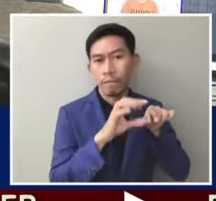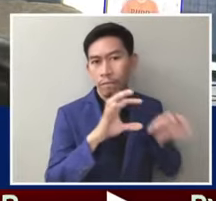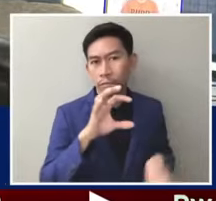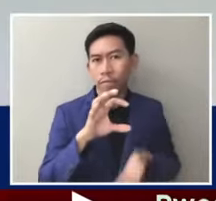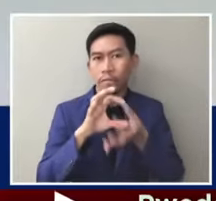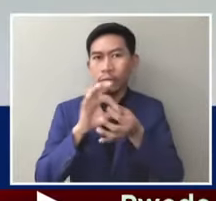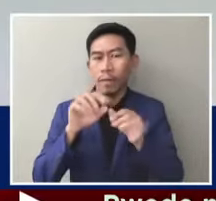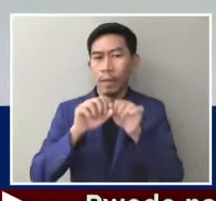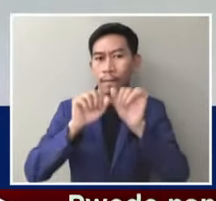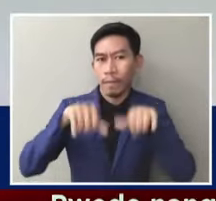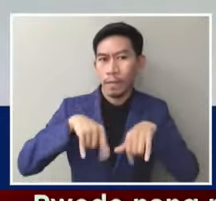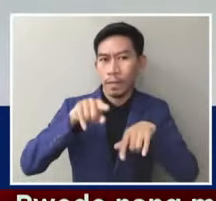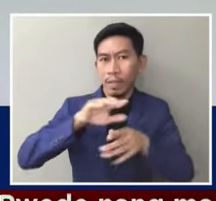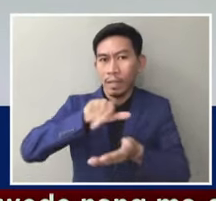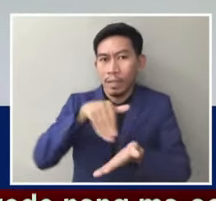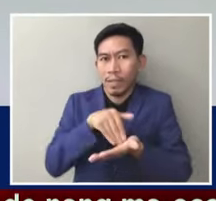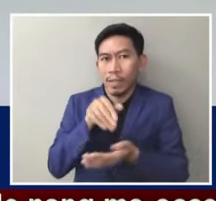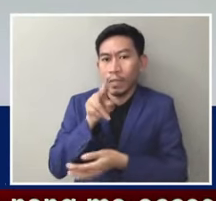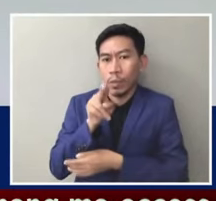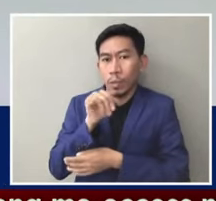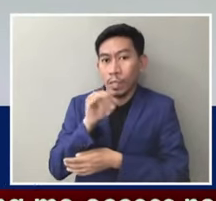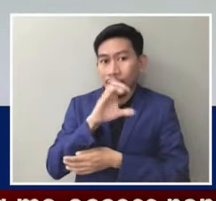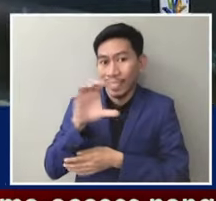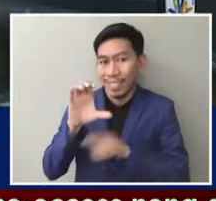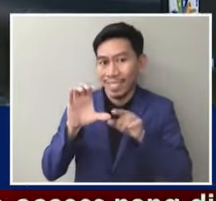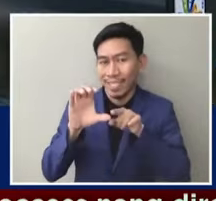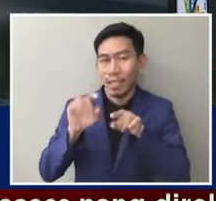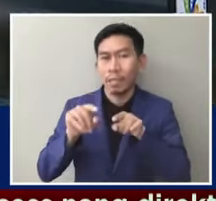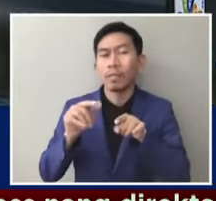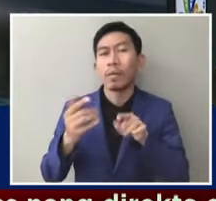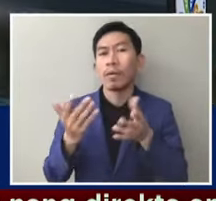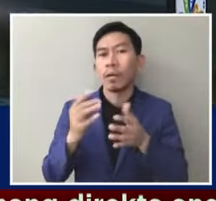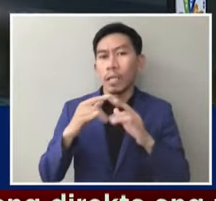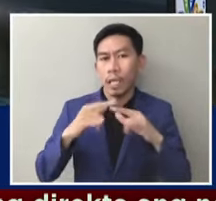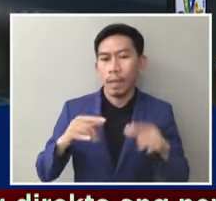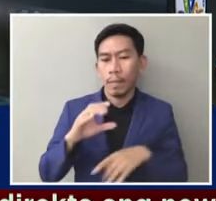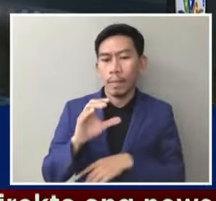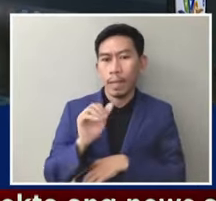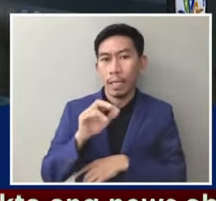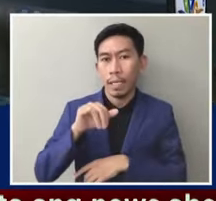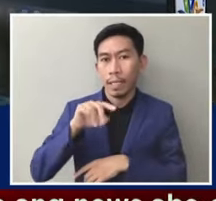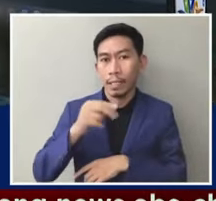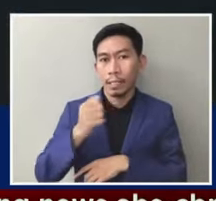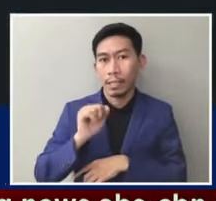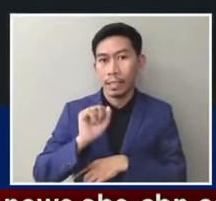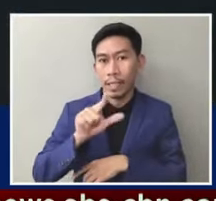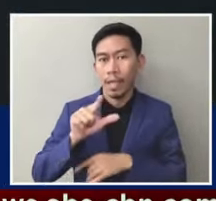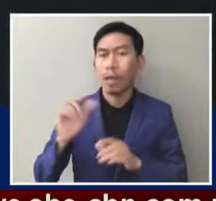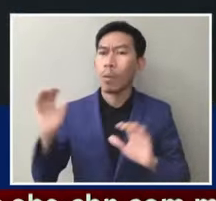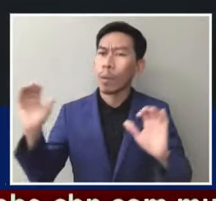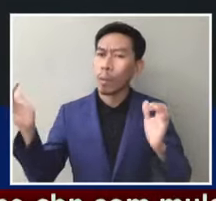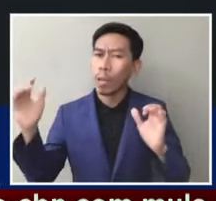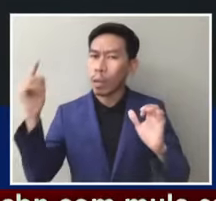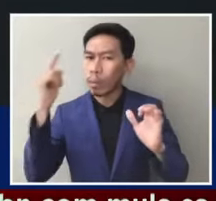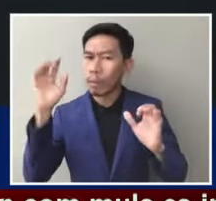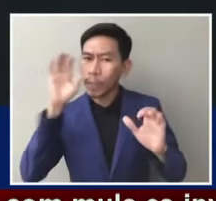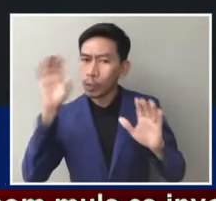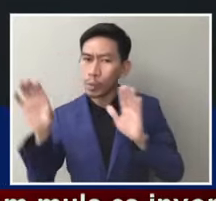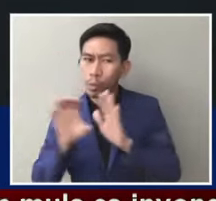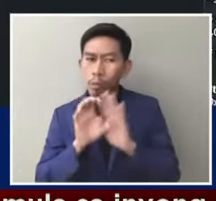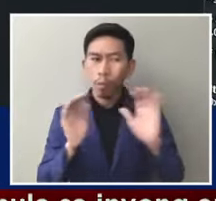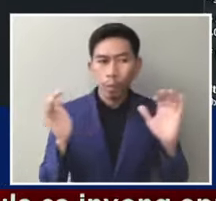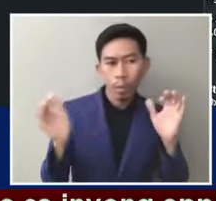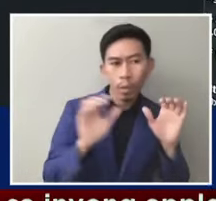Investigation Center o UIC sa Operations Center sa Camp Caringal. Dito kinumpara ang litrato ni alias Koy para malaman kung dati na itong may criminal